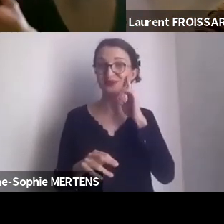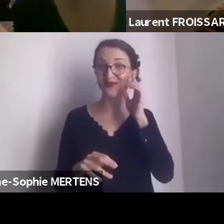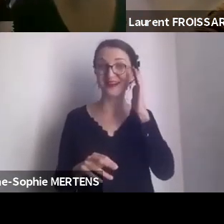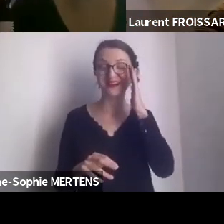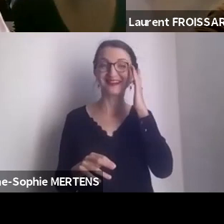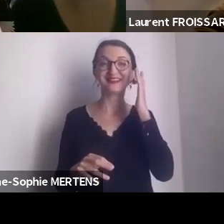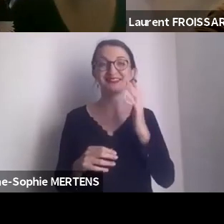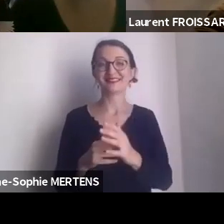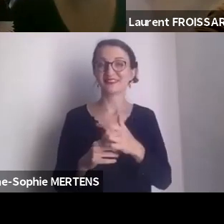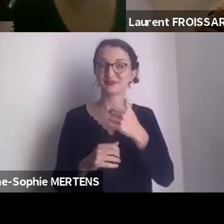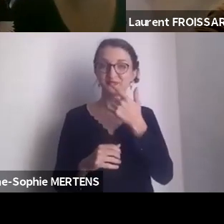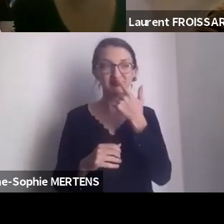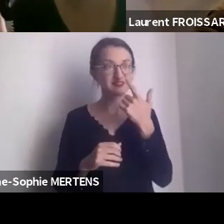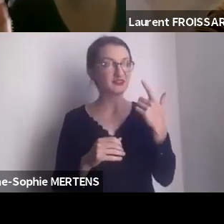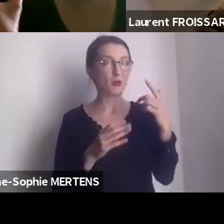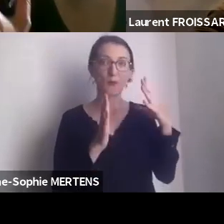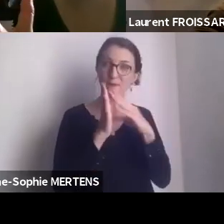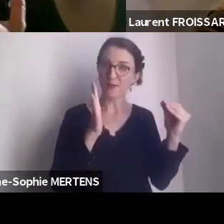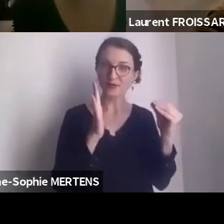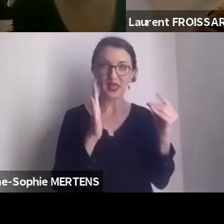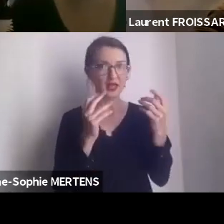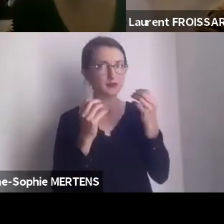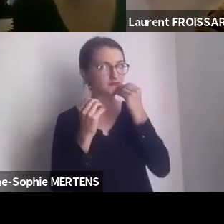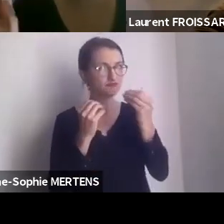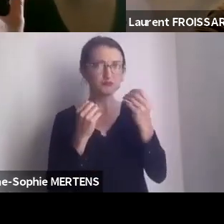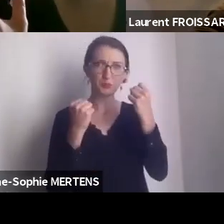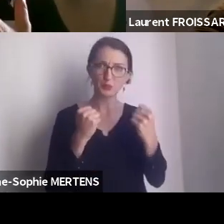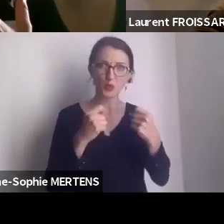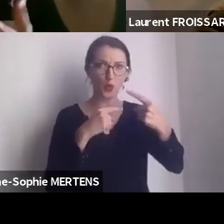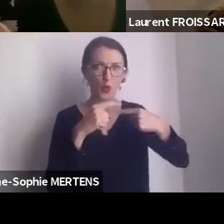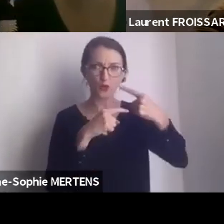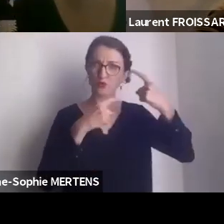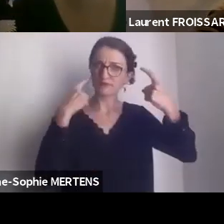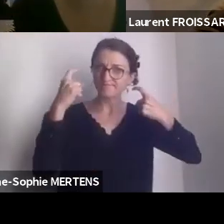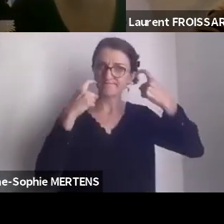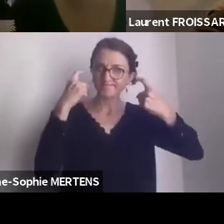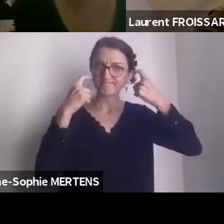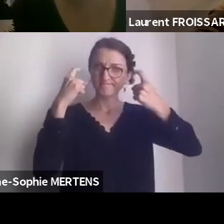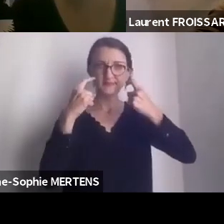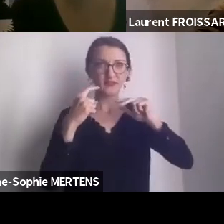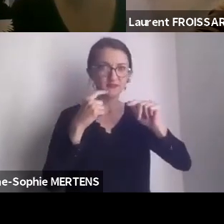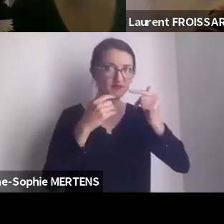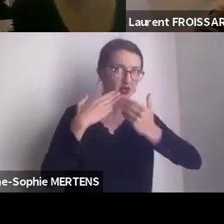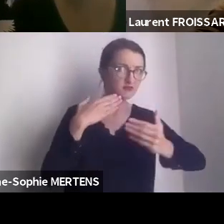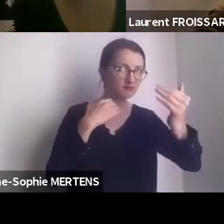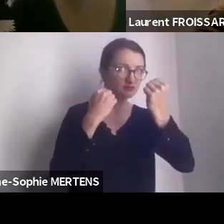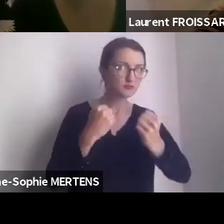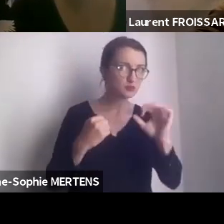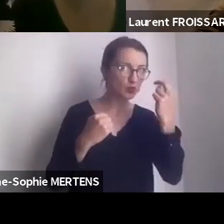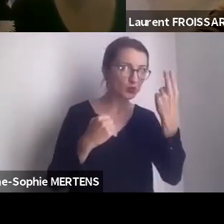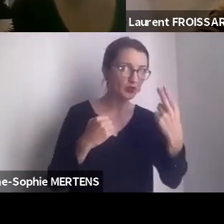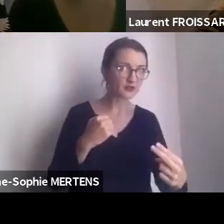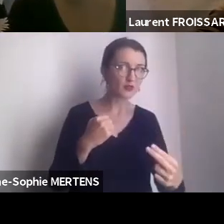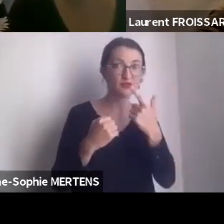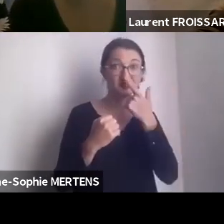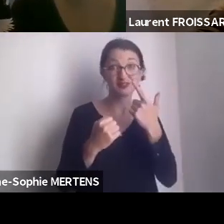coup en consolidation de votre modèle. Et donc, cette crise sanitaire, elle vient peut-être perturber des plans initiaux. Donc, on sera attentif à ce contexte de